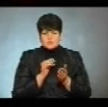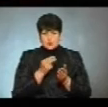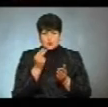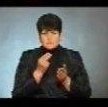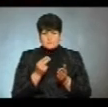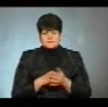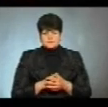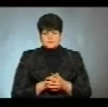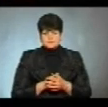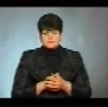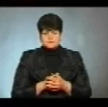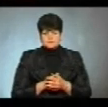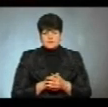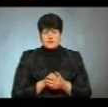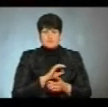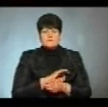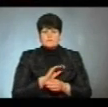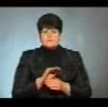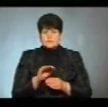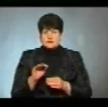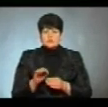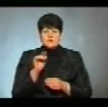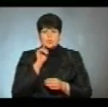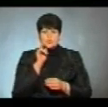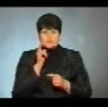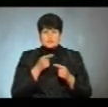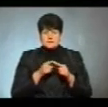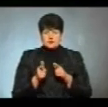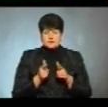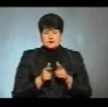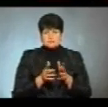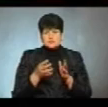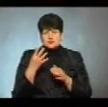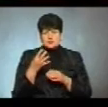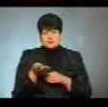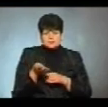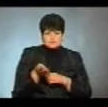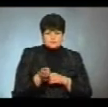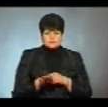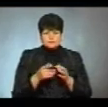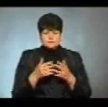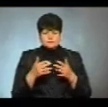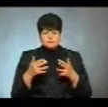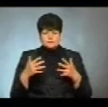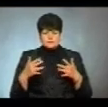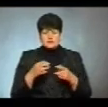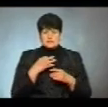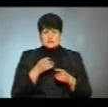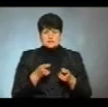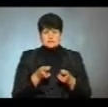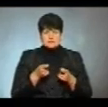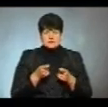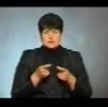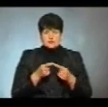пір'я. Вихованці станції юних техніків підготували на виставку більше 40 виробів, розповіла завідувач організаційно-масовим відділом